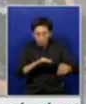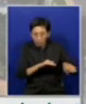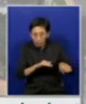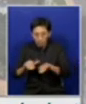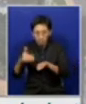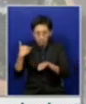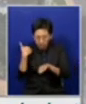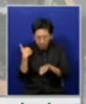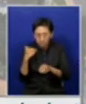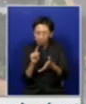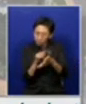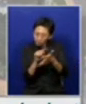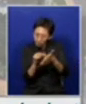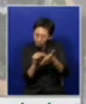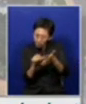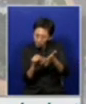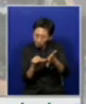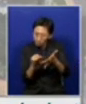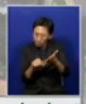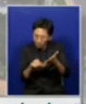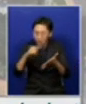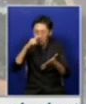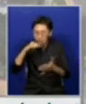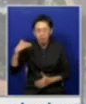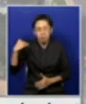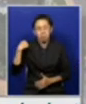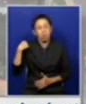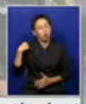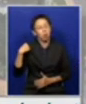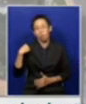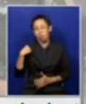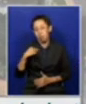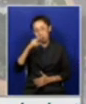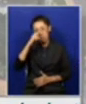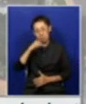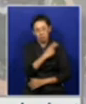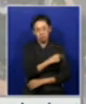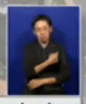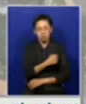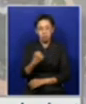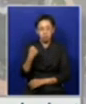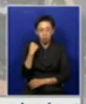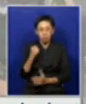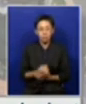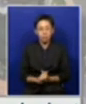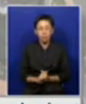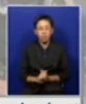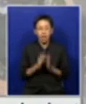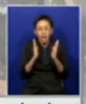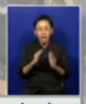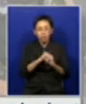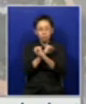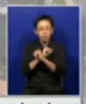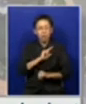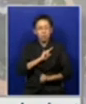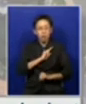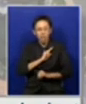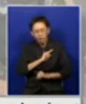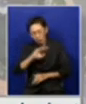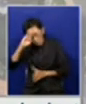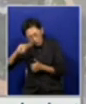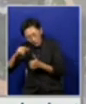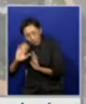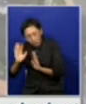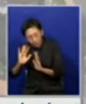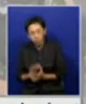จุดแข็งของระบบสาธารณสุขไทยคือเรามีสร้างนำซ่อมประชาชนเป็นเจ้าของนะครับแล้วก็มีบุคล